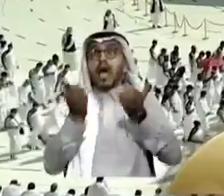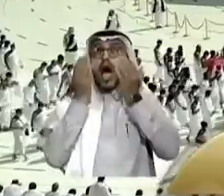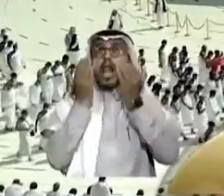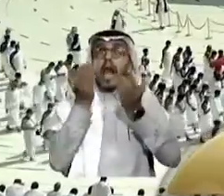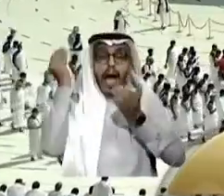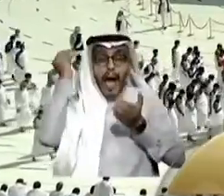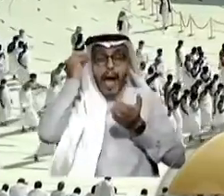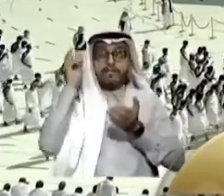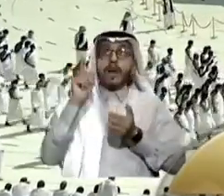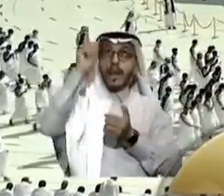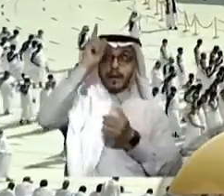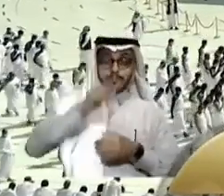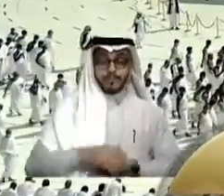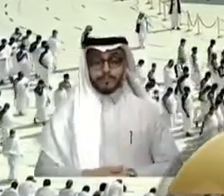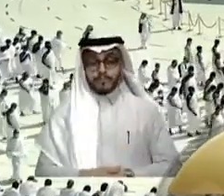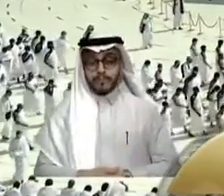نجواك،